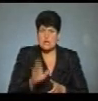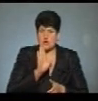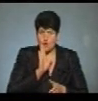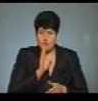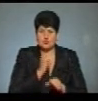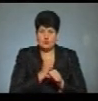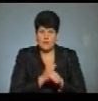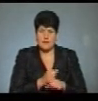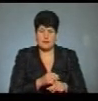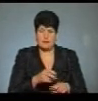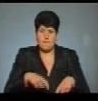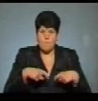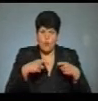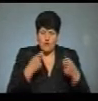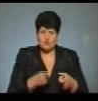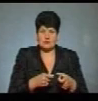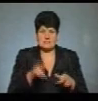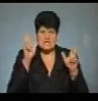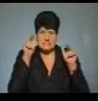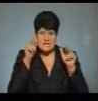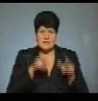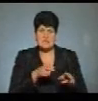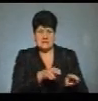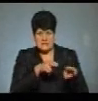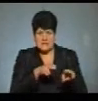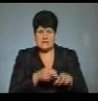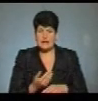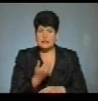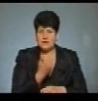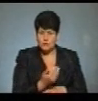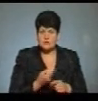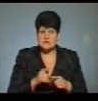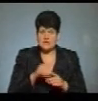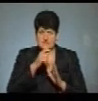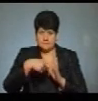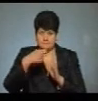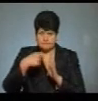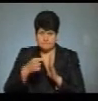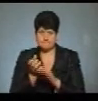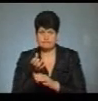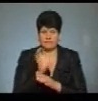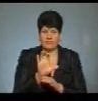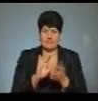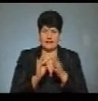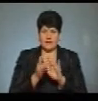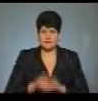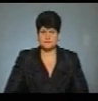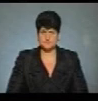погоню за зайцем та застрелили його. Це все зняли на відео та оприлюднили в Інстаграмі. Детальніше у сюжеті.